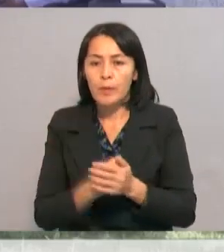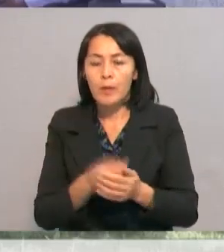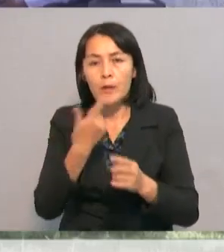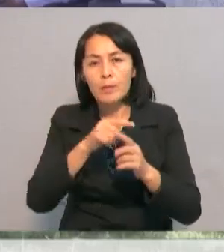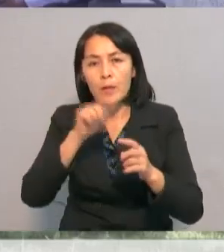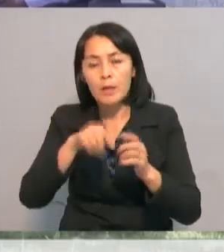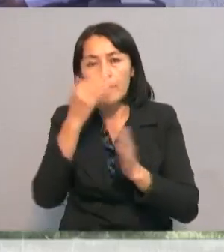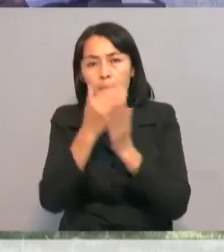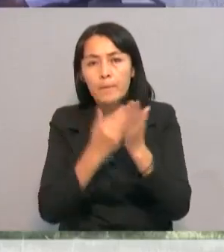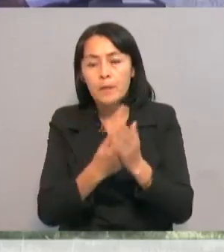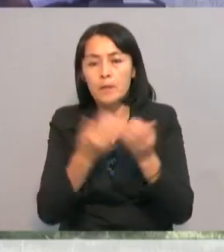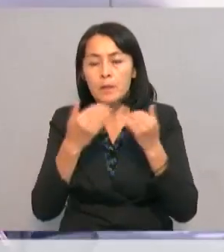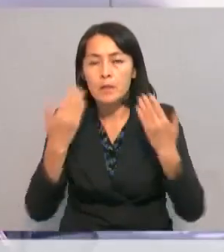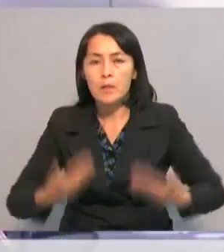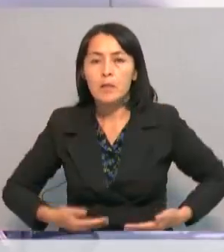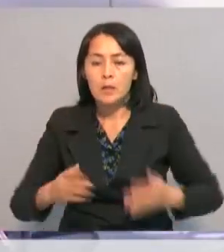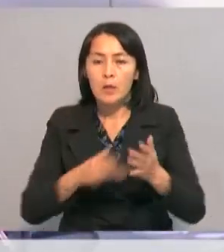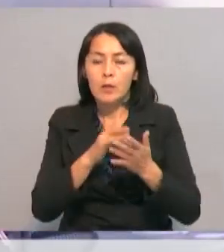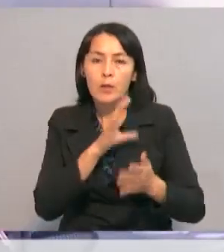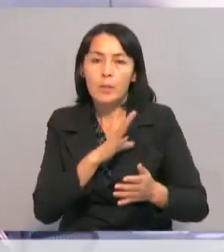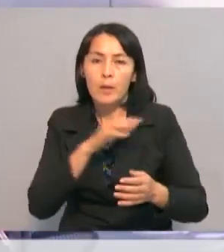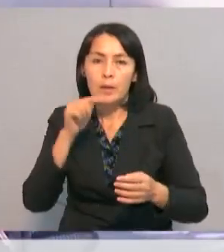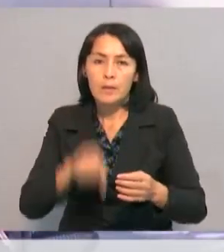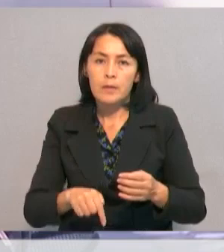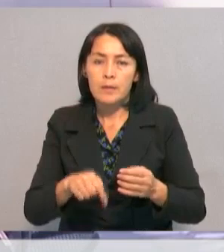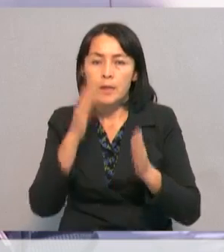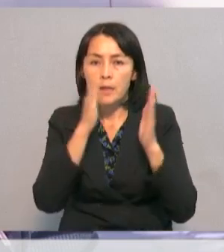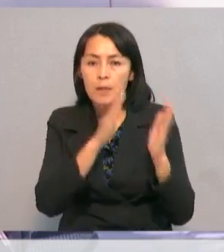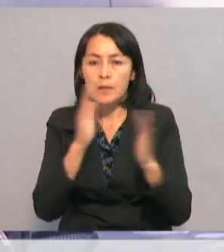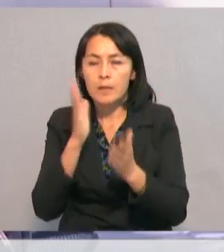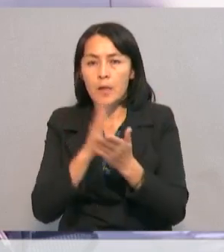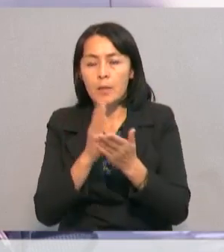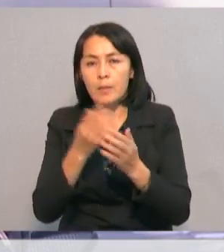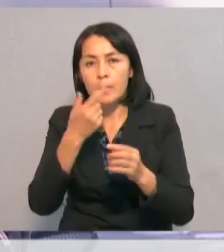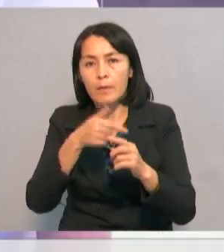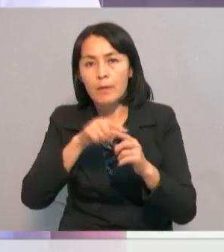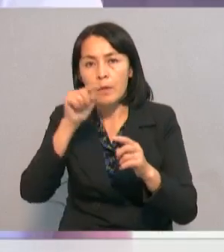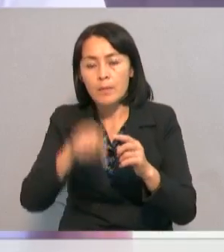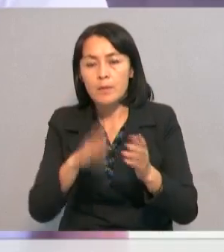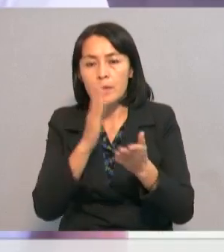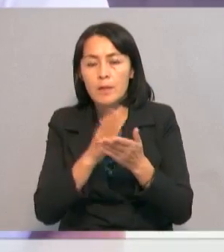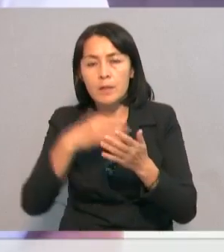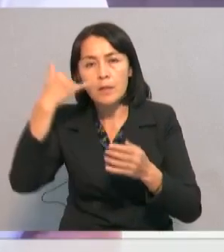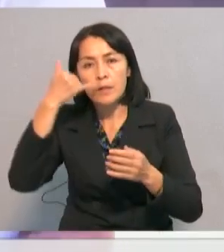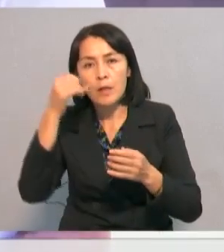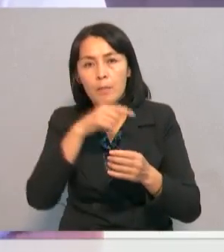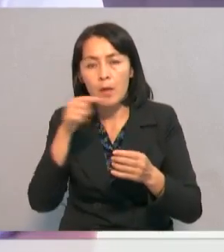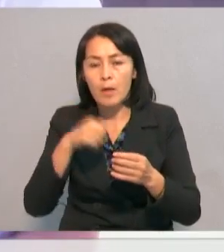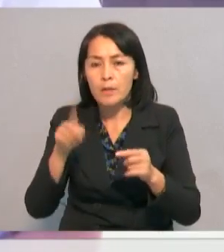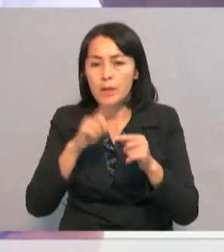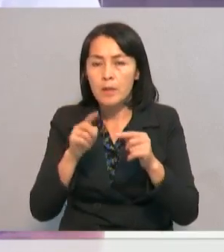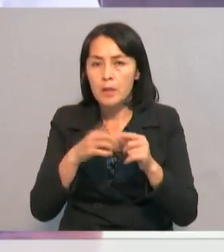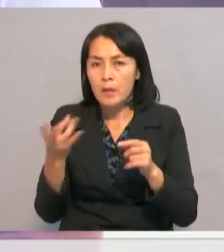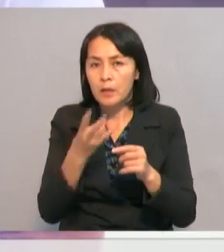при этом в приложении Тугис для жителей города был добавлен специальный раздел в этом разделе представлены контактные телефоны экстренных